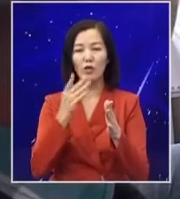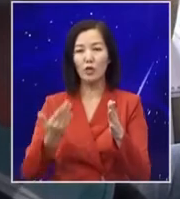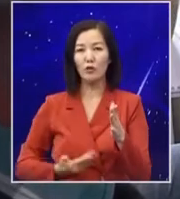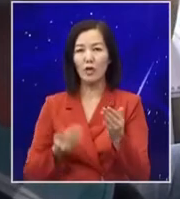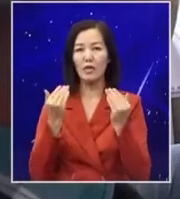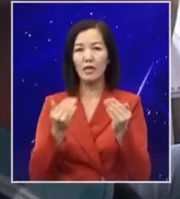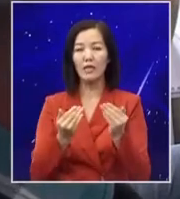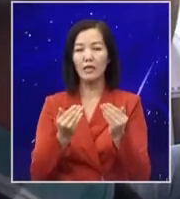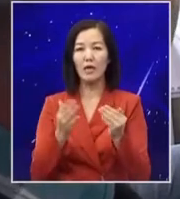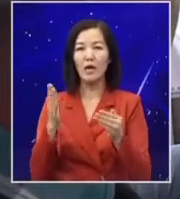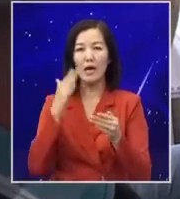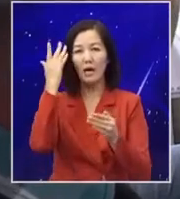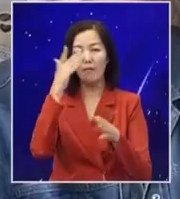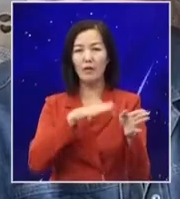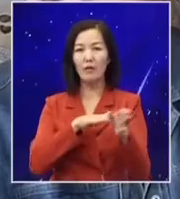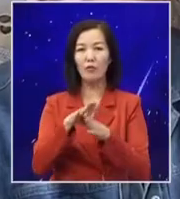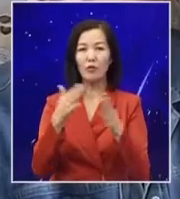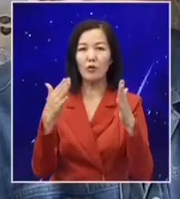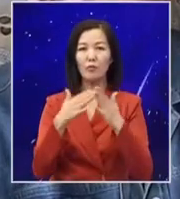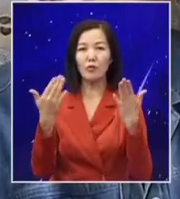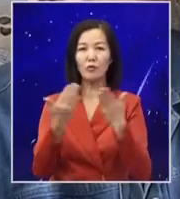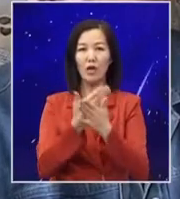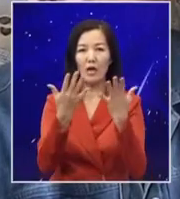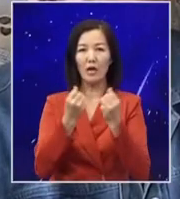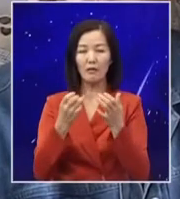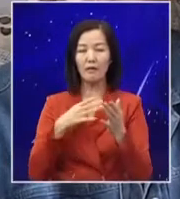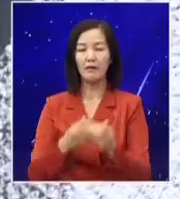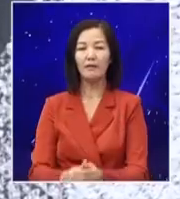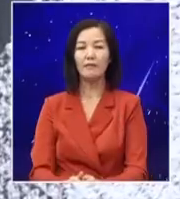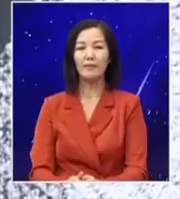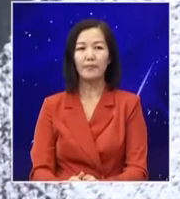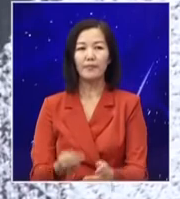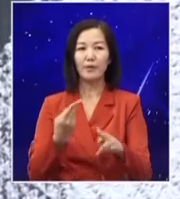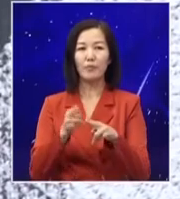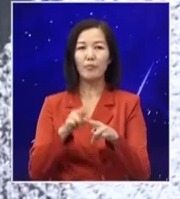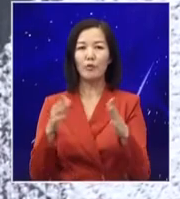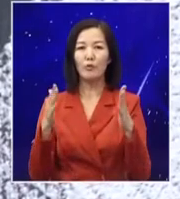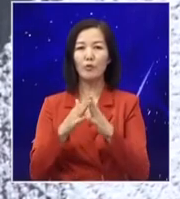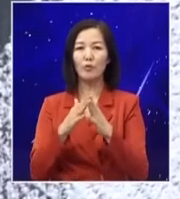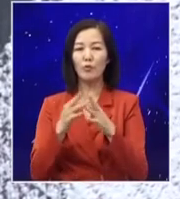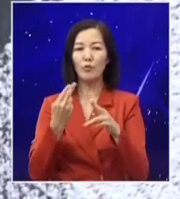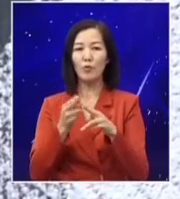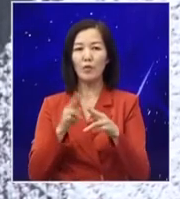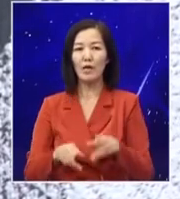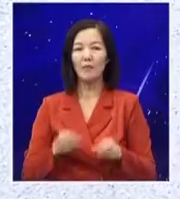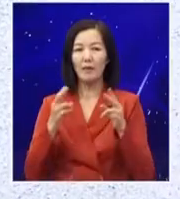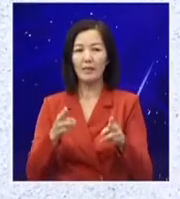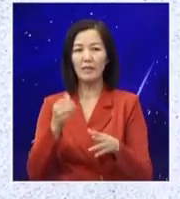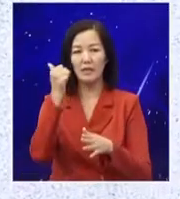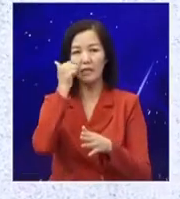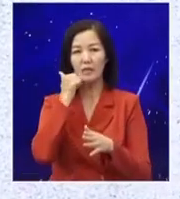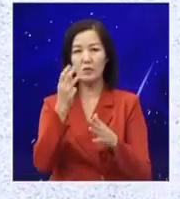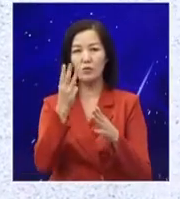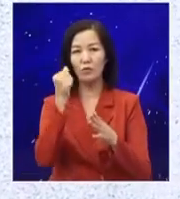міне көп жылғы қалаулары орындалып, шаңырақ шаттығына кенеліп жатыр. Бұл енді өте кішкене қорқыншылау, ескі 3